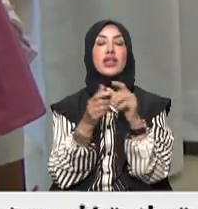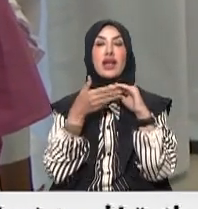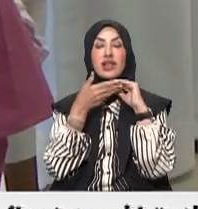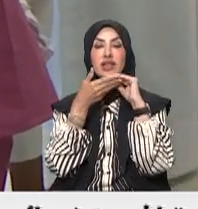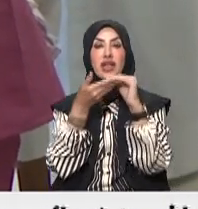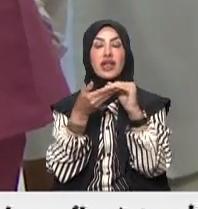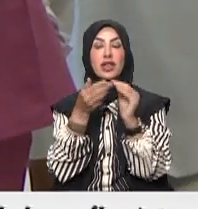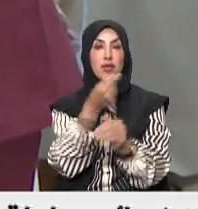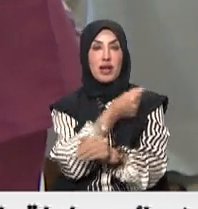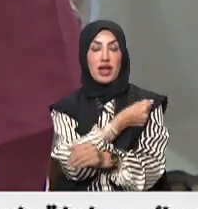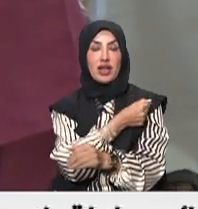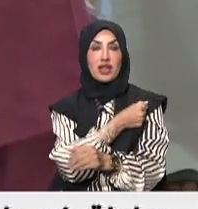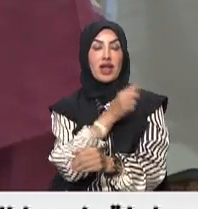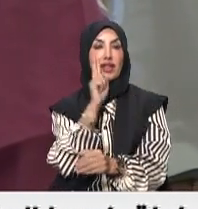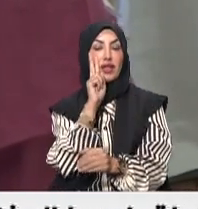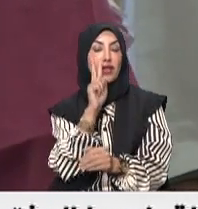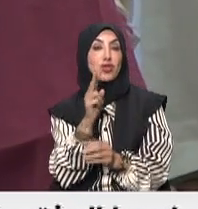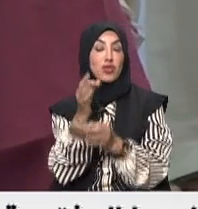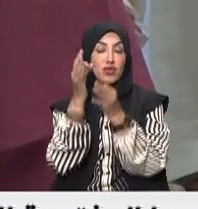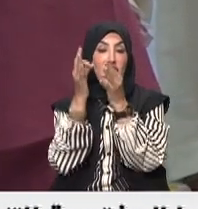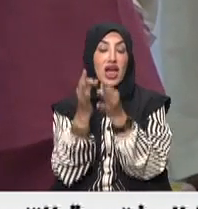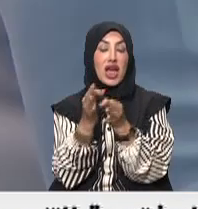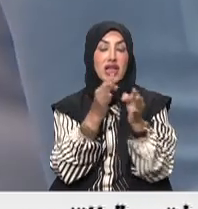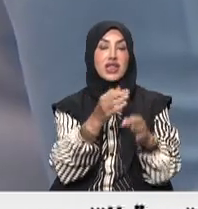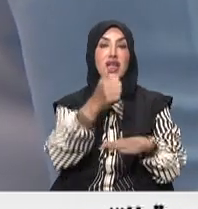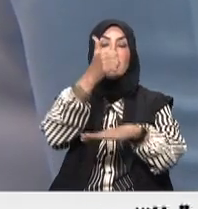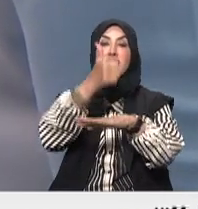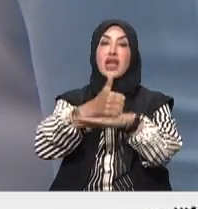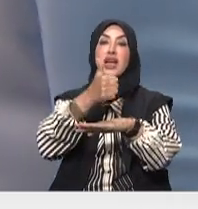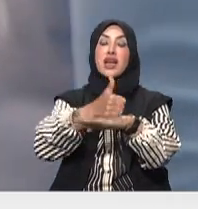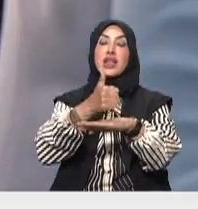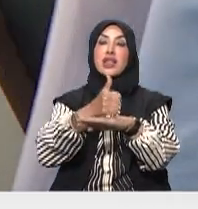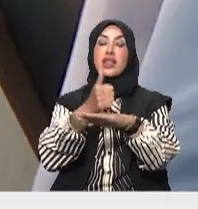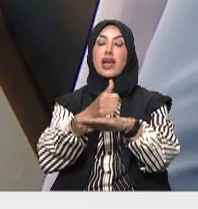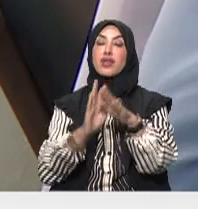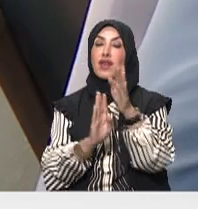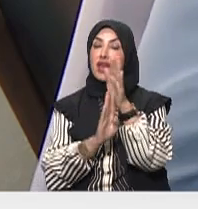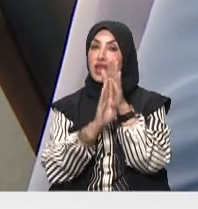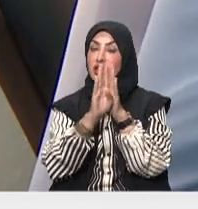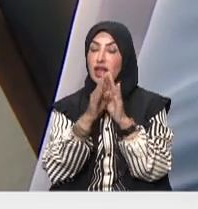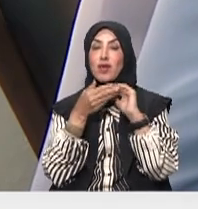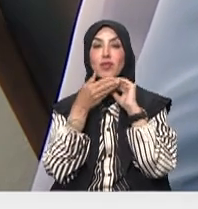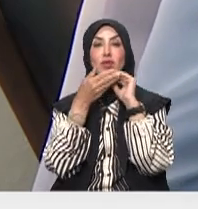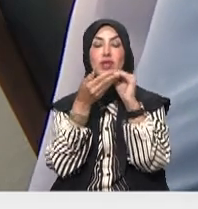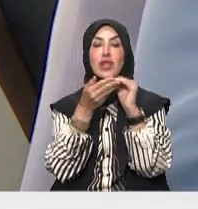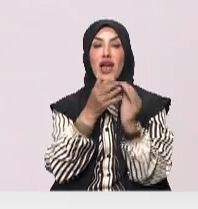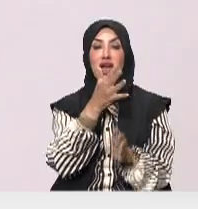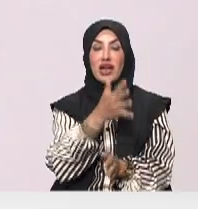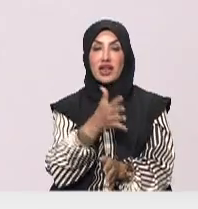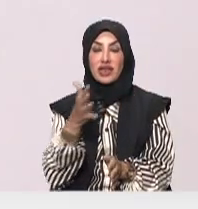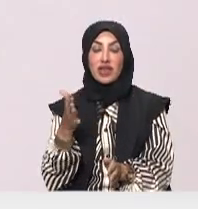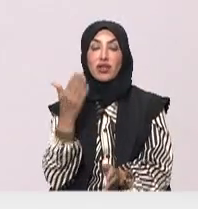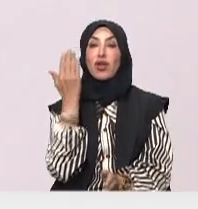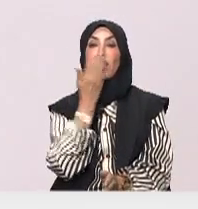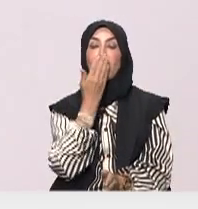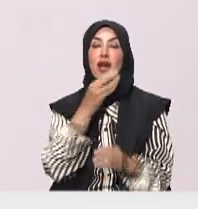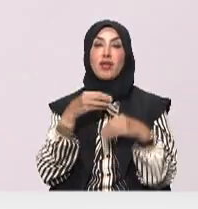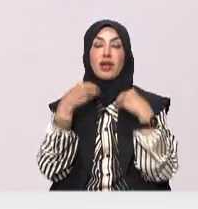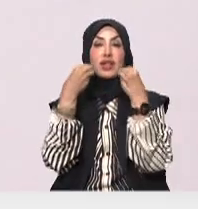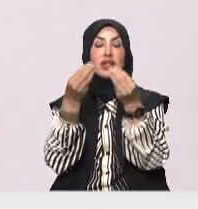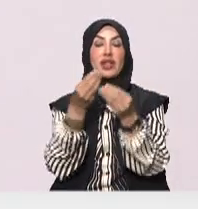المدرسية تقف كركيزة أساسية في تعزيز صحة الطلاب من خلال تقديم رعاية